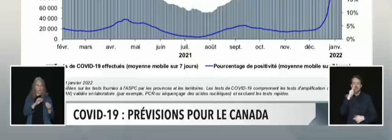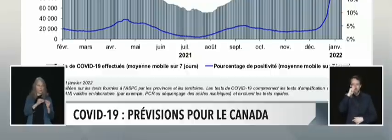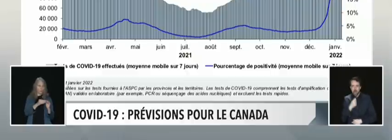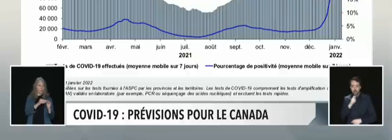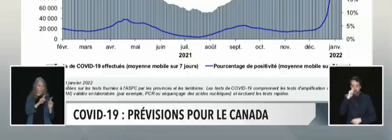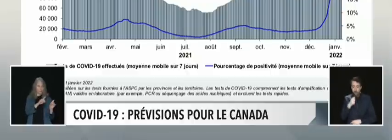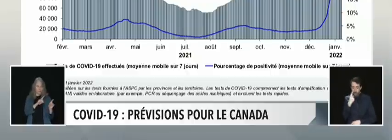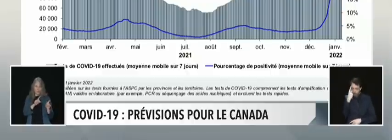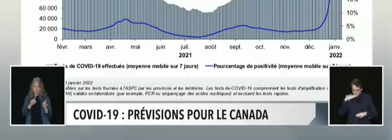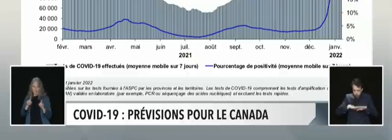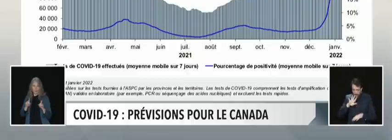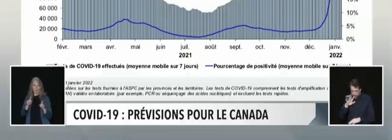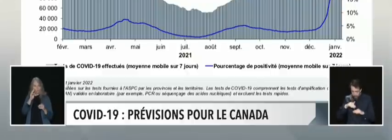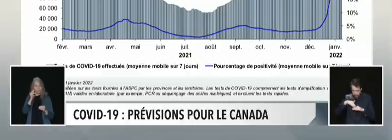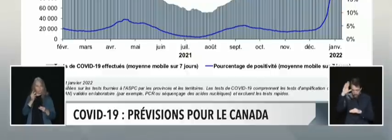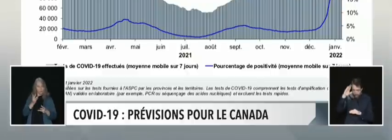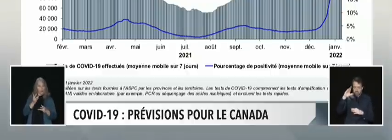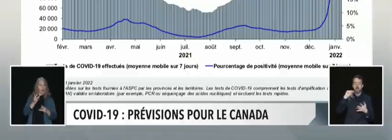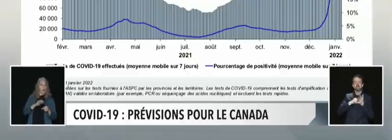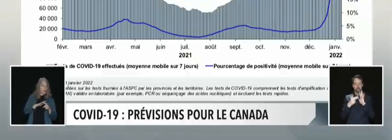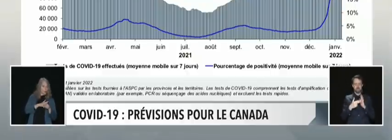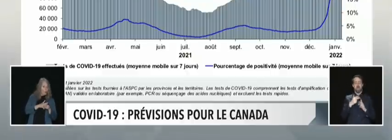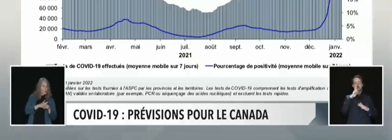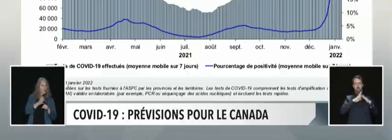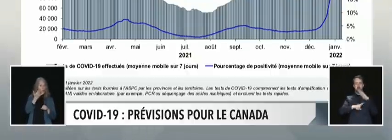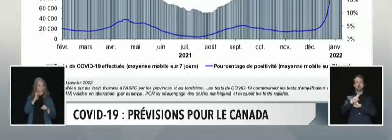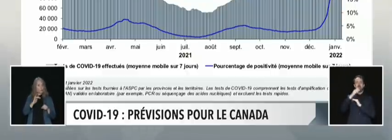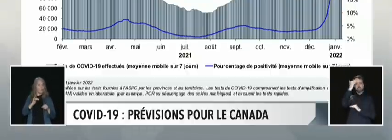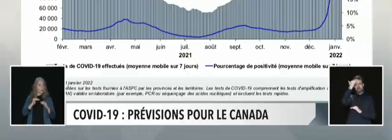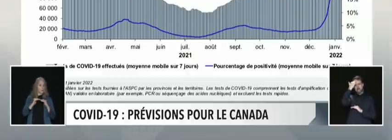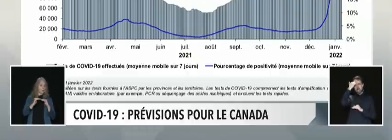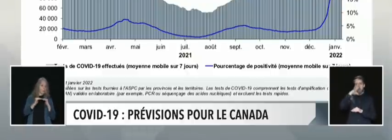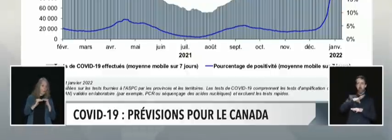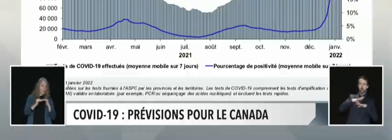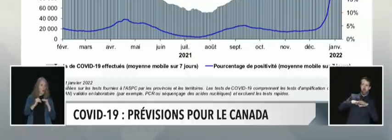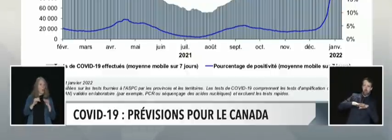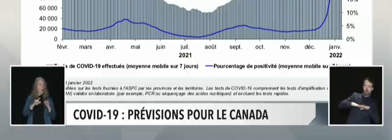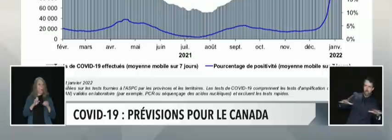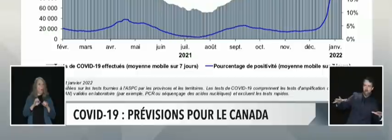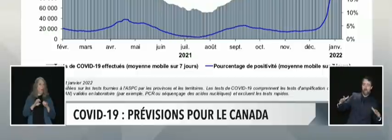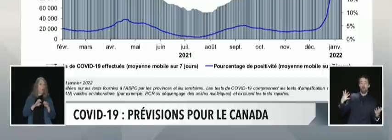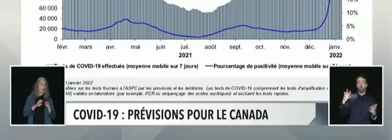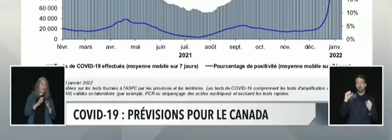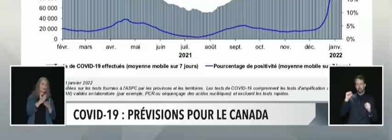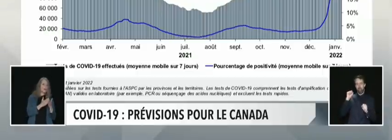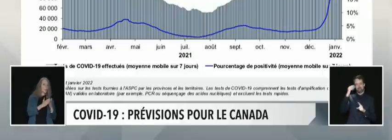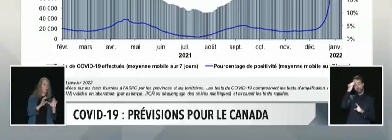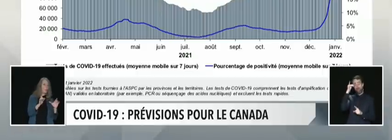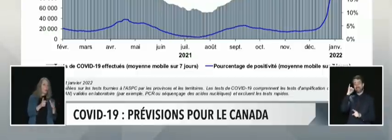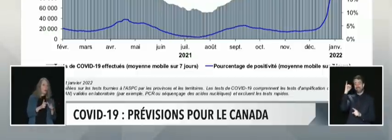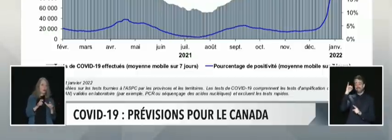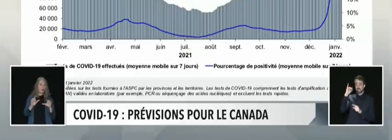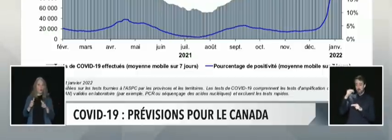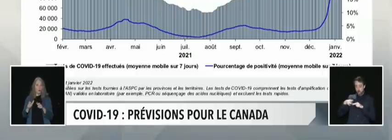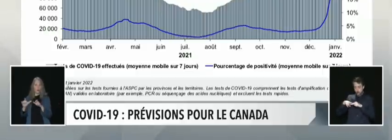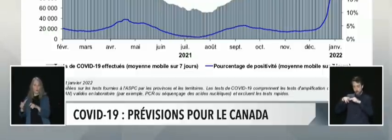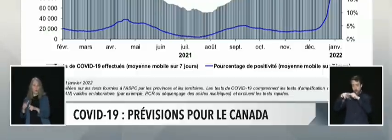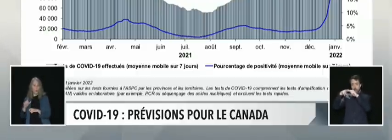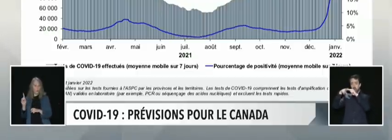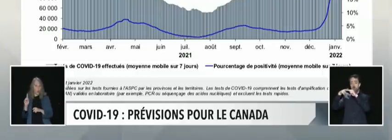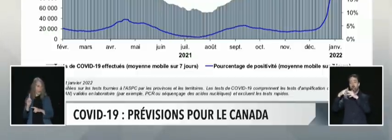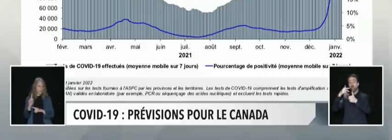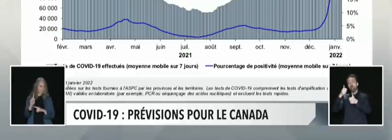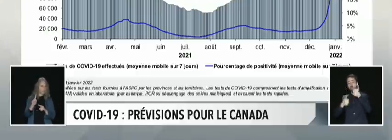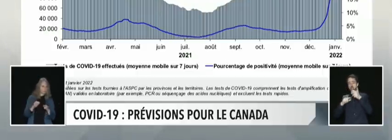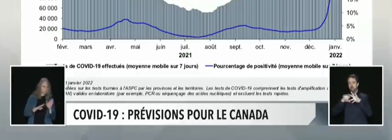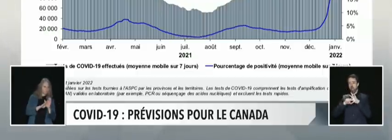déterminer si la COVID-19 demeure très répandue ou si elle commence à s'affaiblir dans certaines régions du pays.